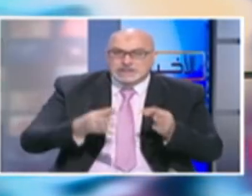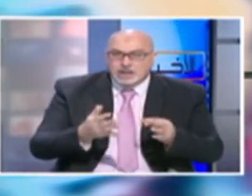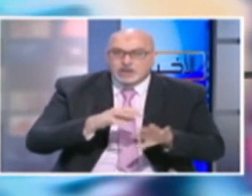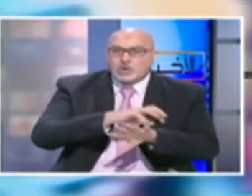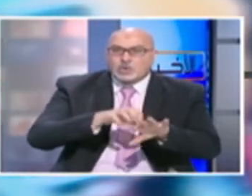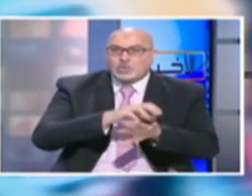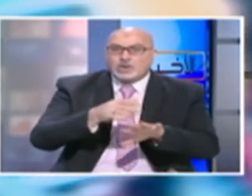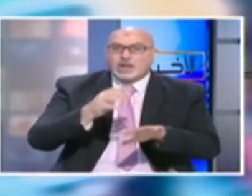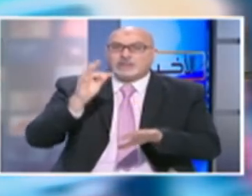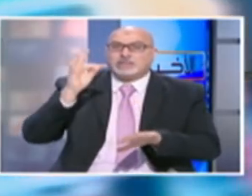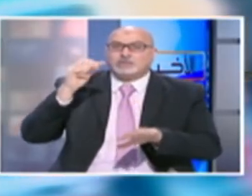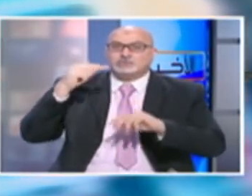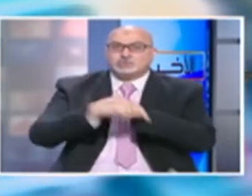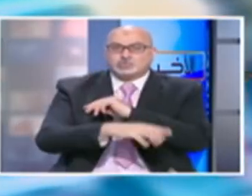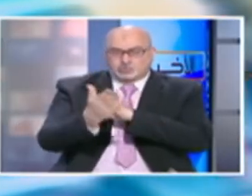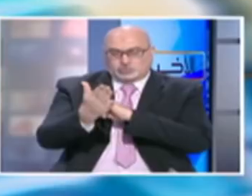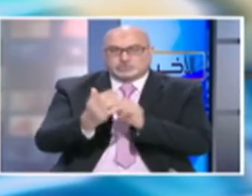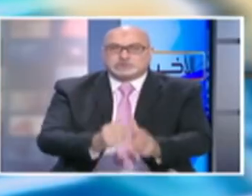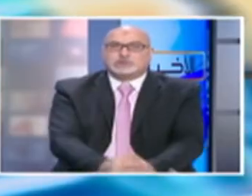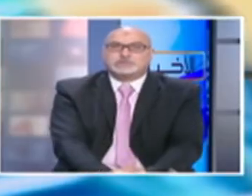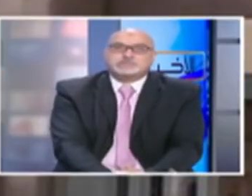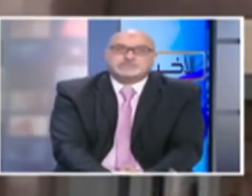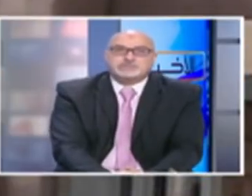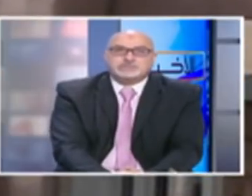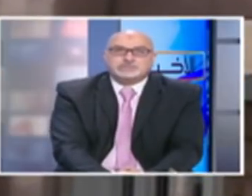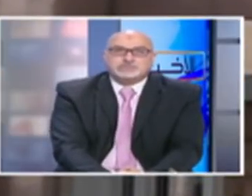بولاية تندوف. عمار تواقين.